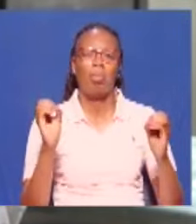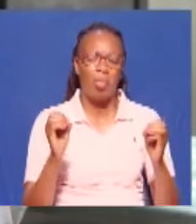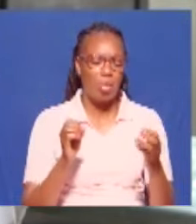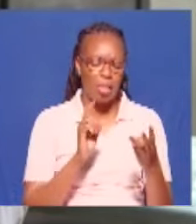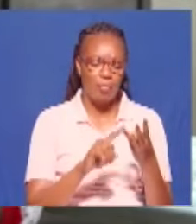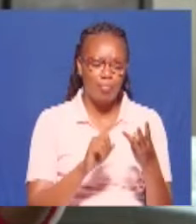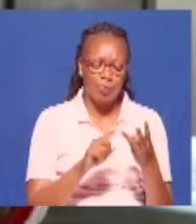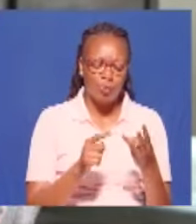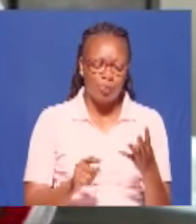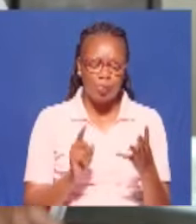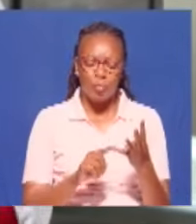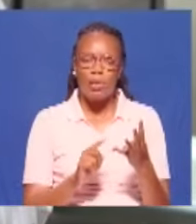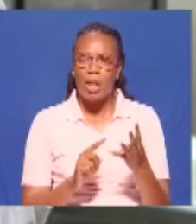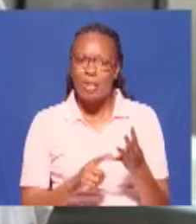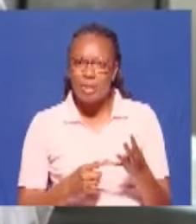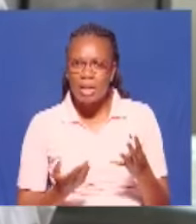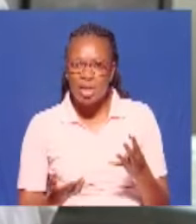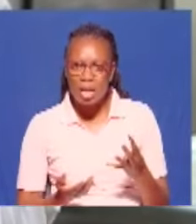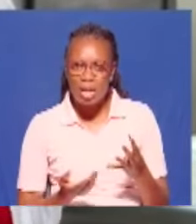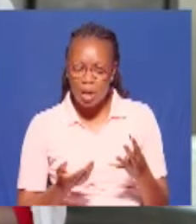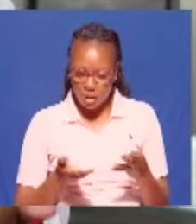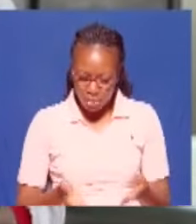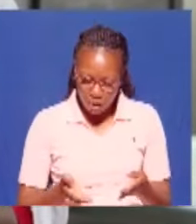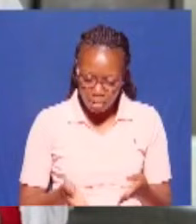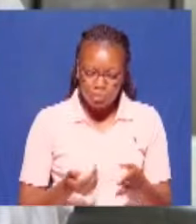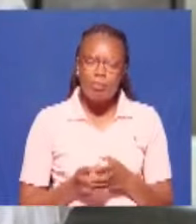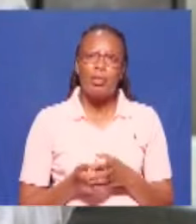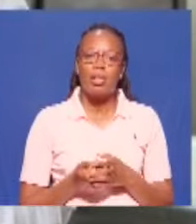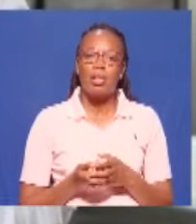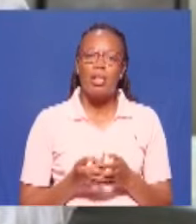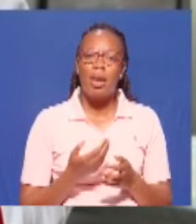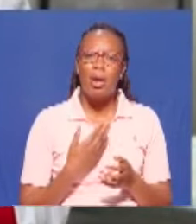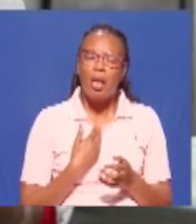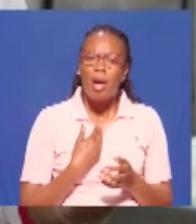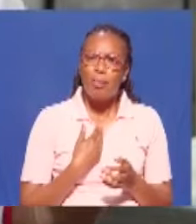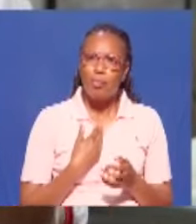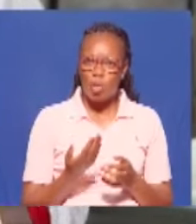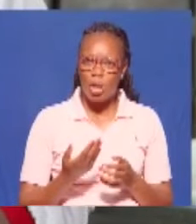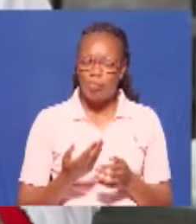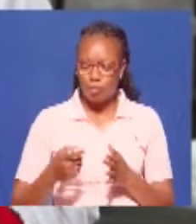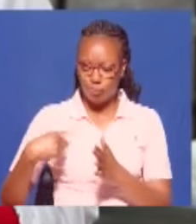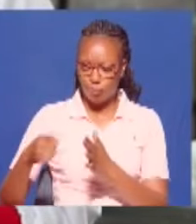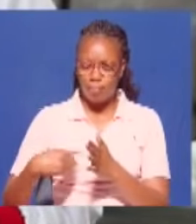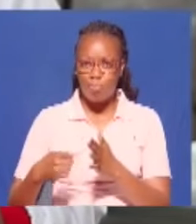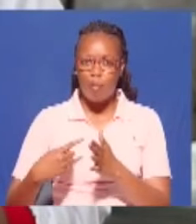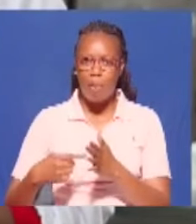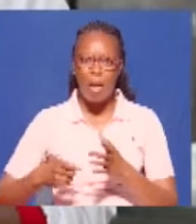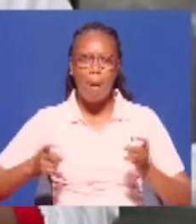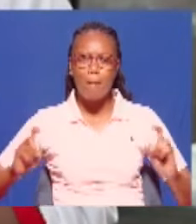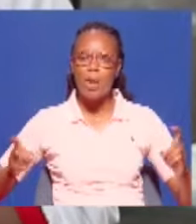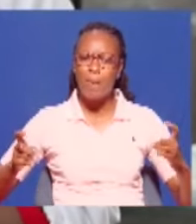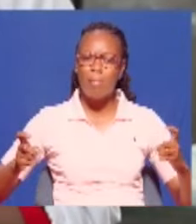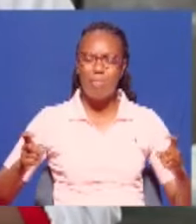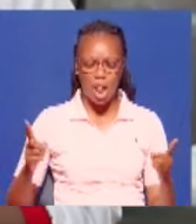Another one is yenye iko internal hapa, sina, you know, machine zetu hapa za kutengeneza sausage ni